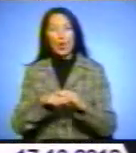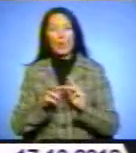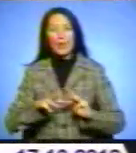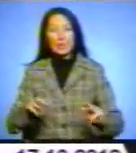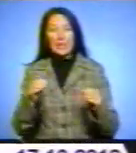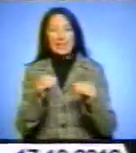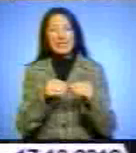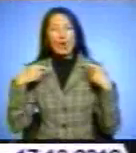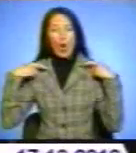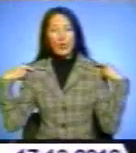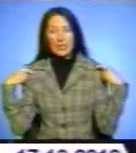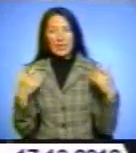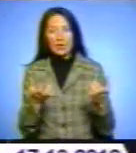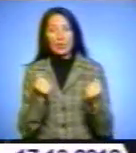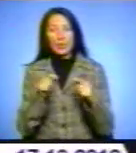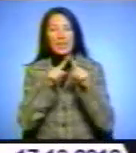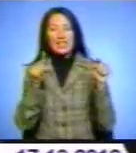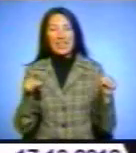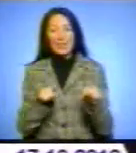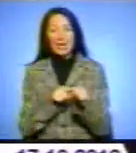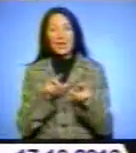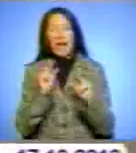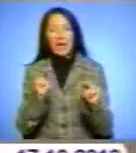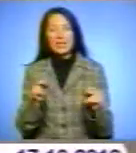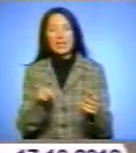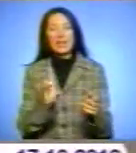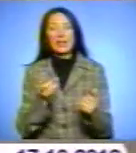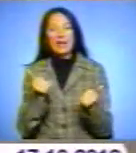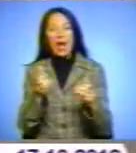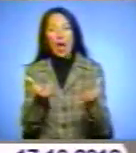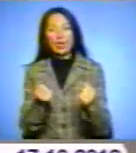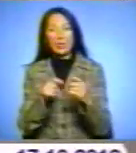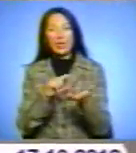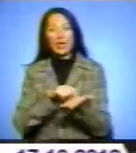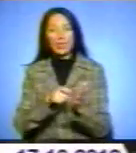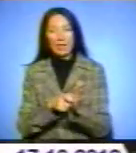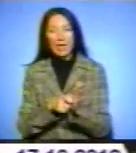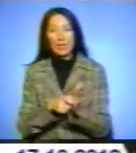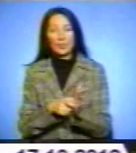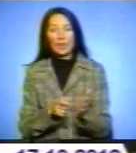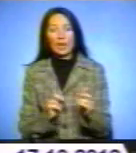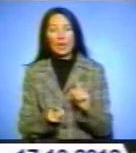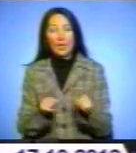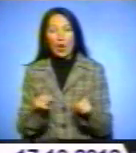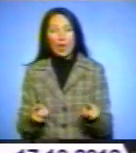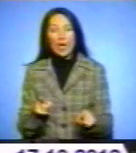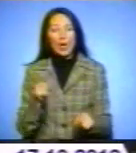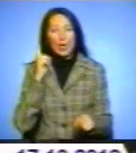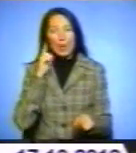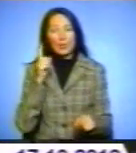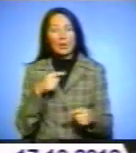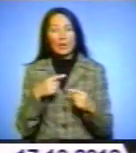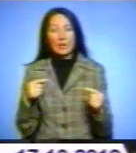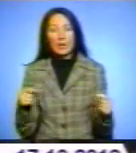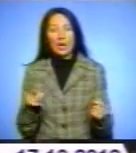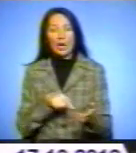офіцерів отримали сертифікати гарантії на отримання житла. Інколи лунають від деяких людей питання